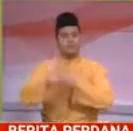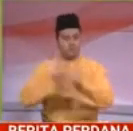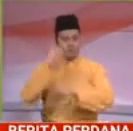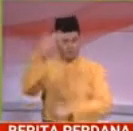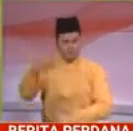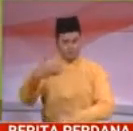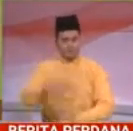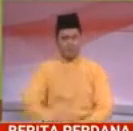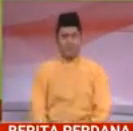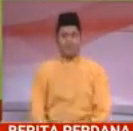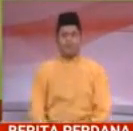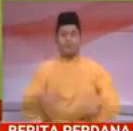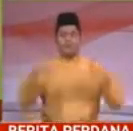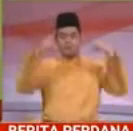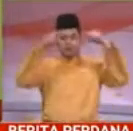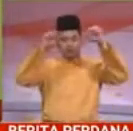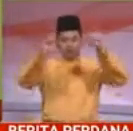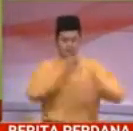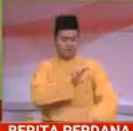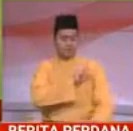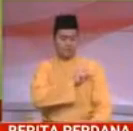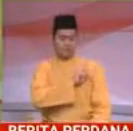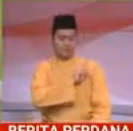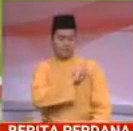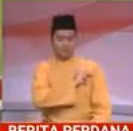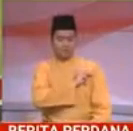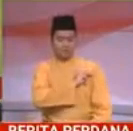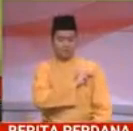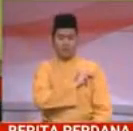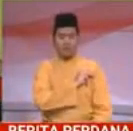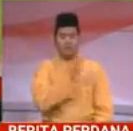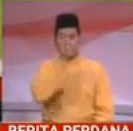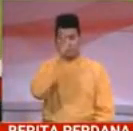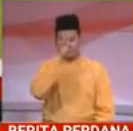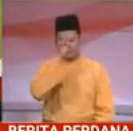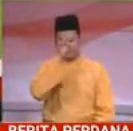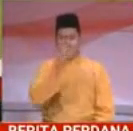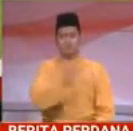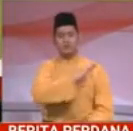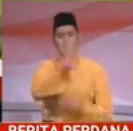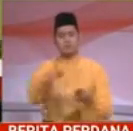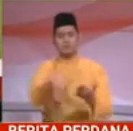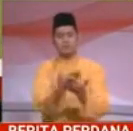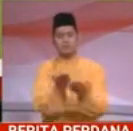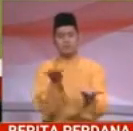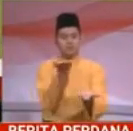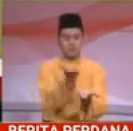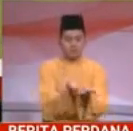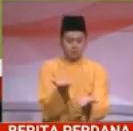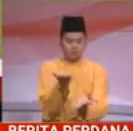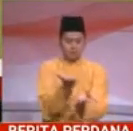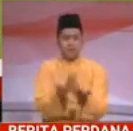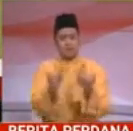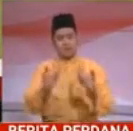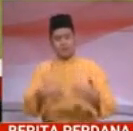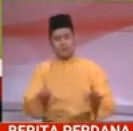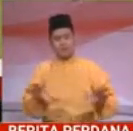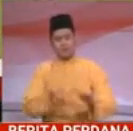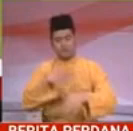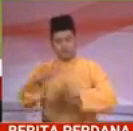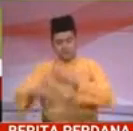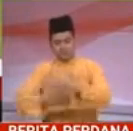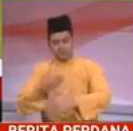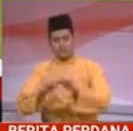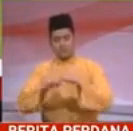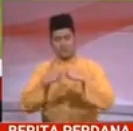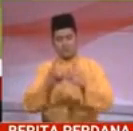Hai presidennya yang juga ketua menteri Melaka dato.sri Sulaiman Ali berkata segala dokumen yang diperlukan sedang diproses oleh persatuan